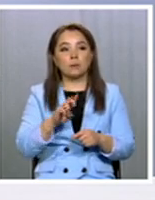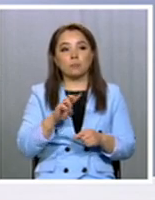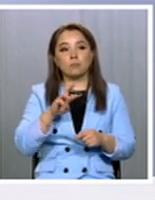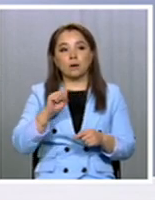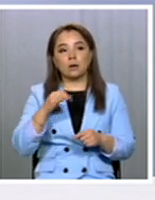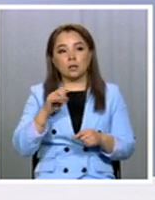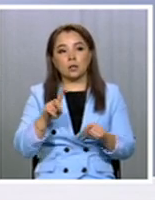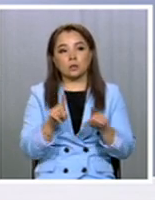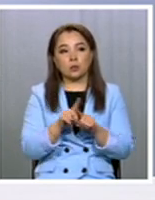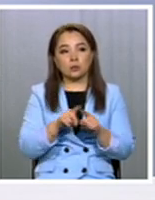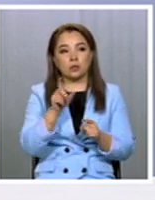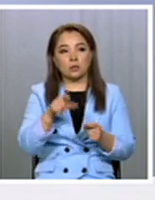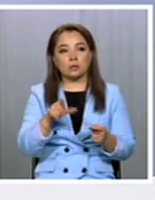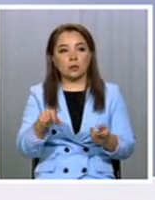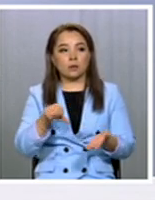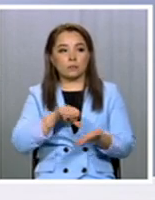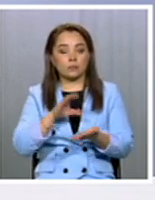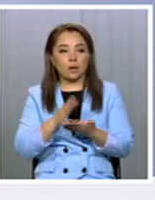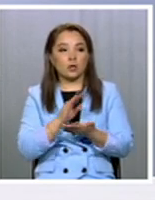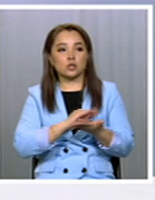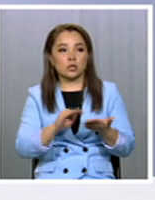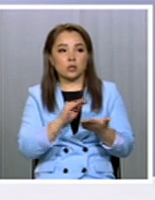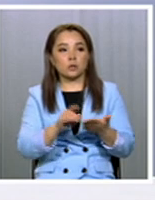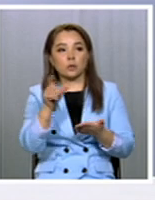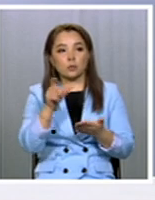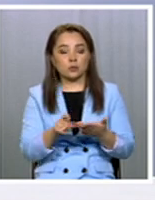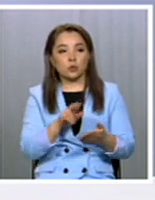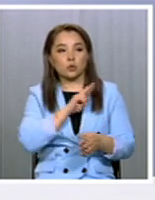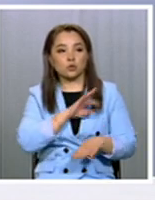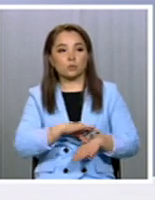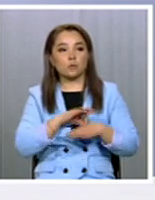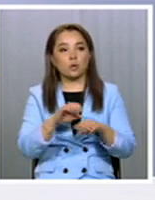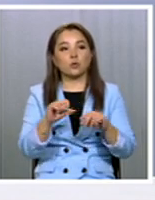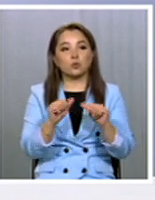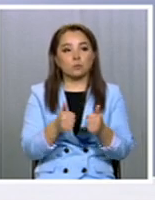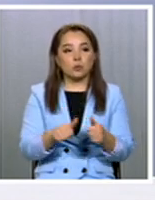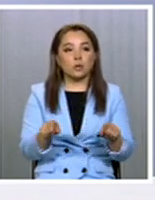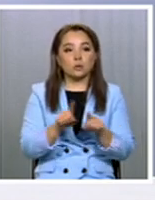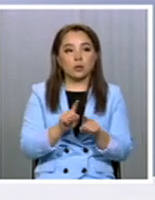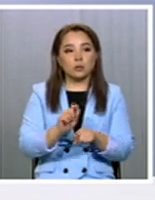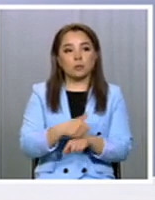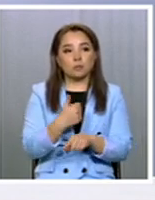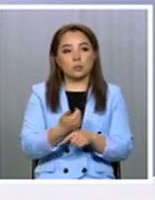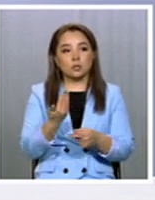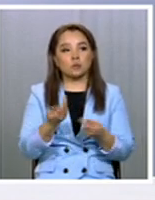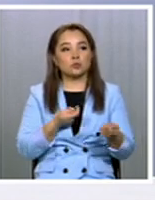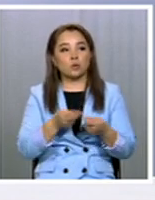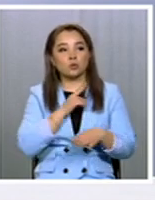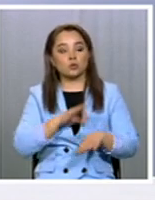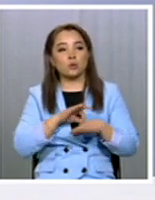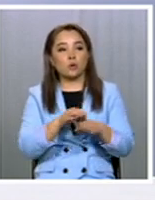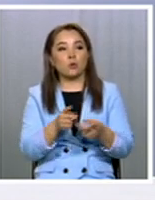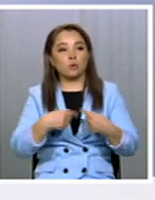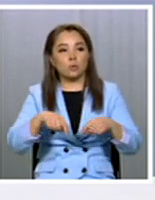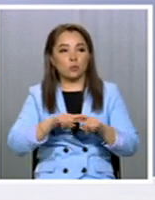Бейімбет Майлин. Жазушылардың жұмысын ұйымдастырып, басшылық жасайтын қоғамдық